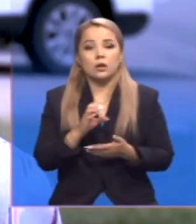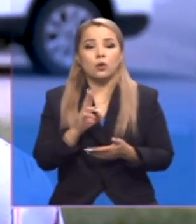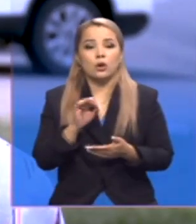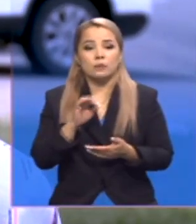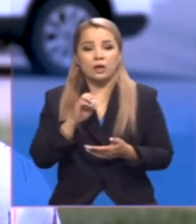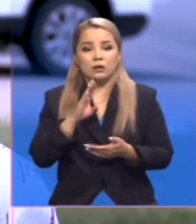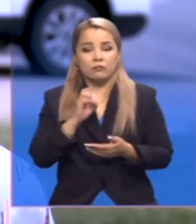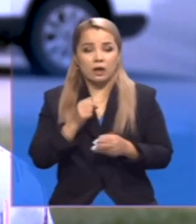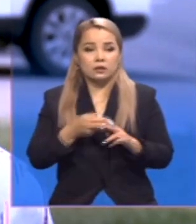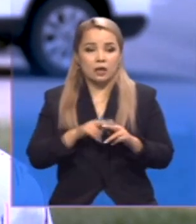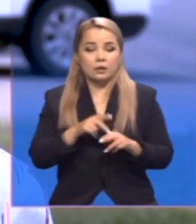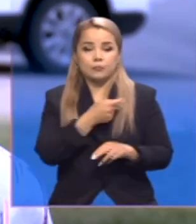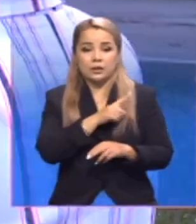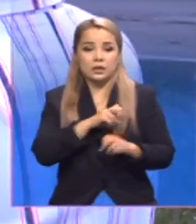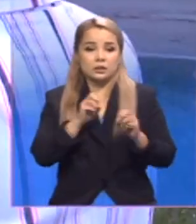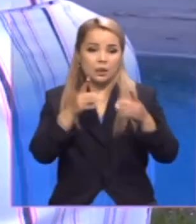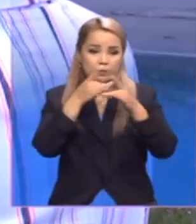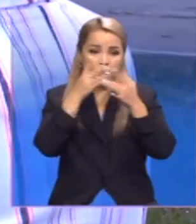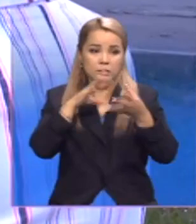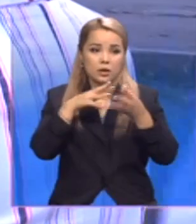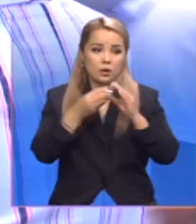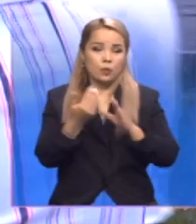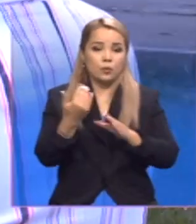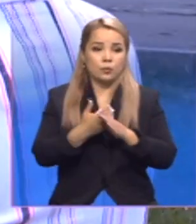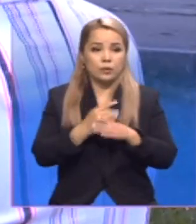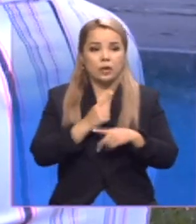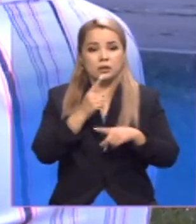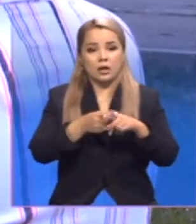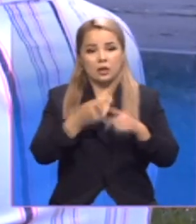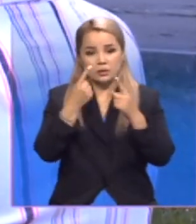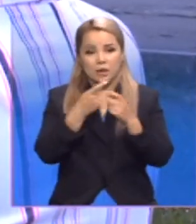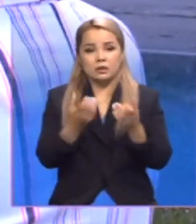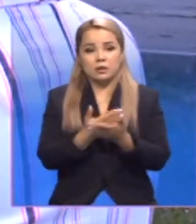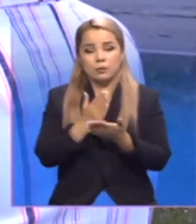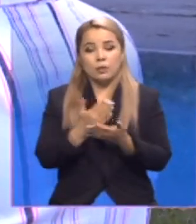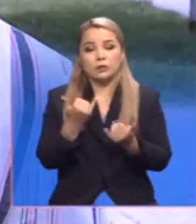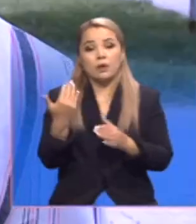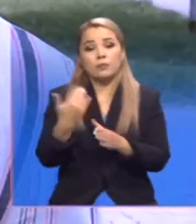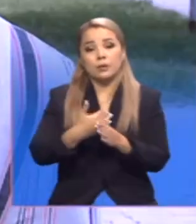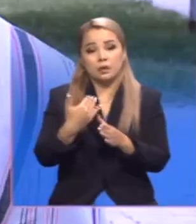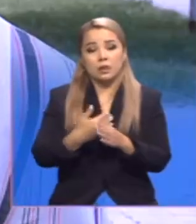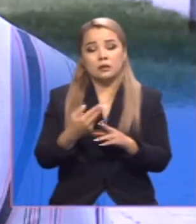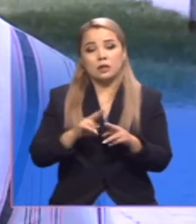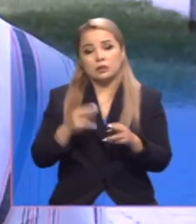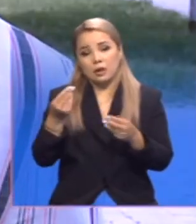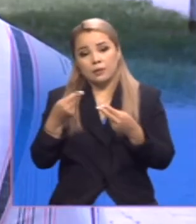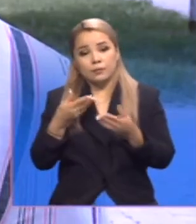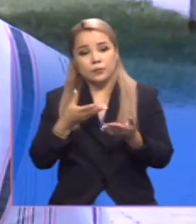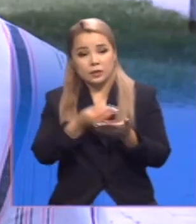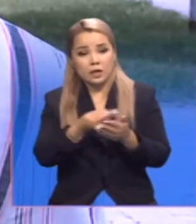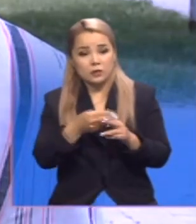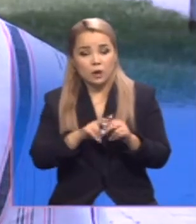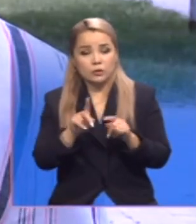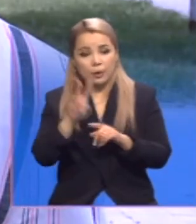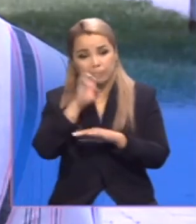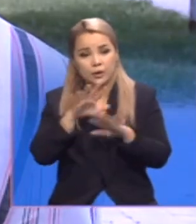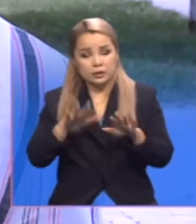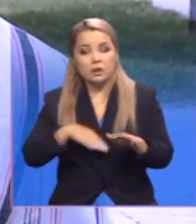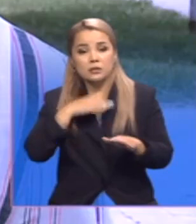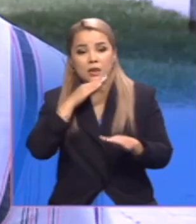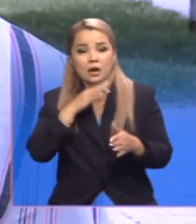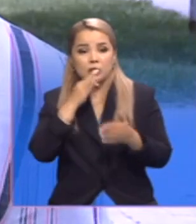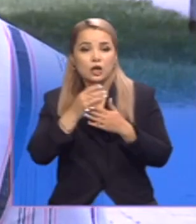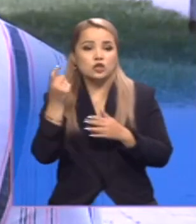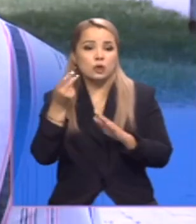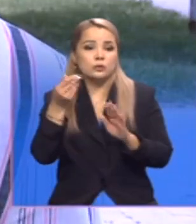елде меценаттық мәдениетті қалыптастыруға септігін тигізетінін айтады. Бірақ сол донорлардың жарнасын мемлекеттік органдардың қауқары жететін